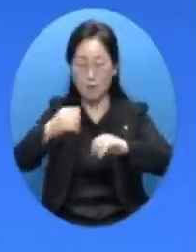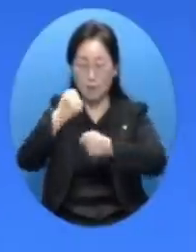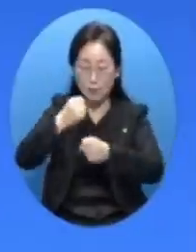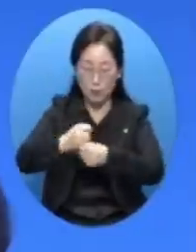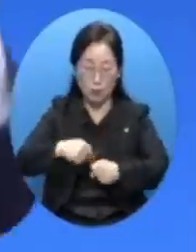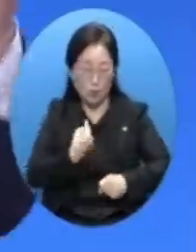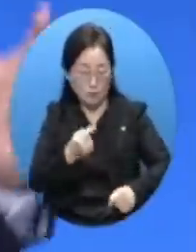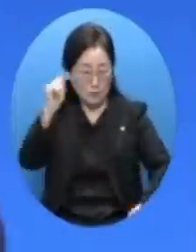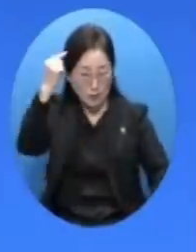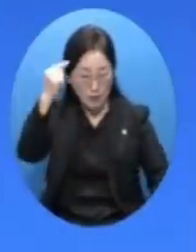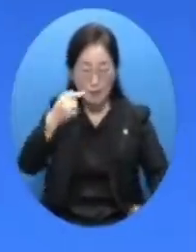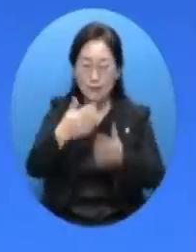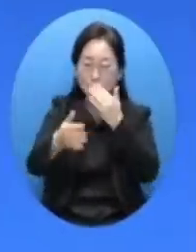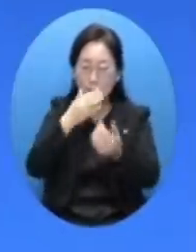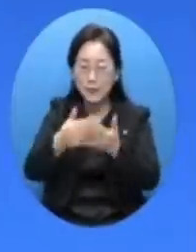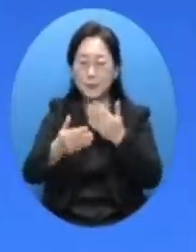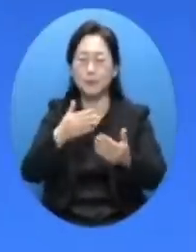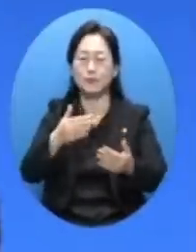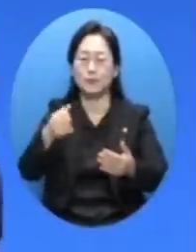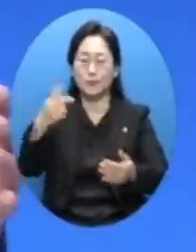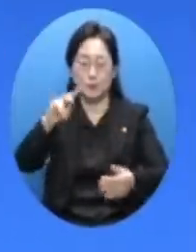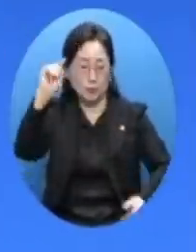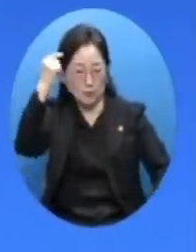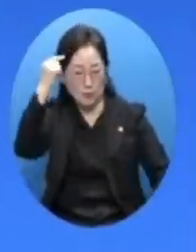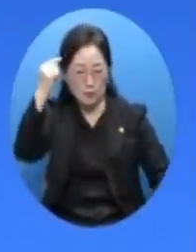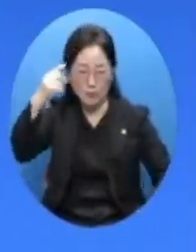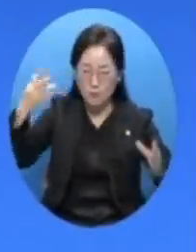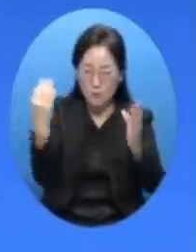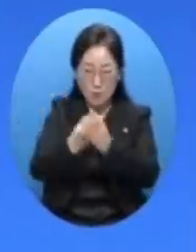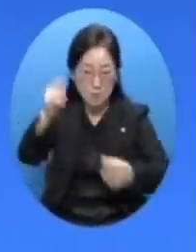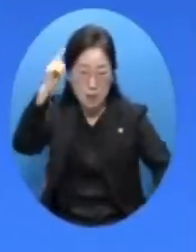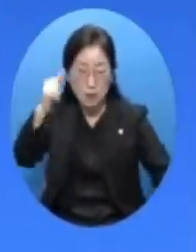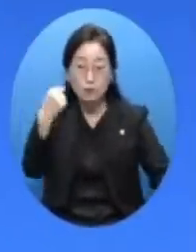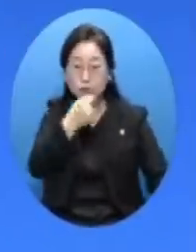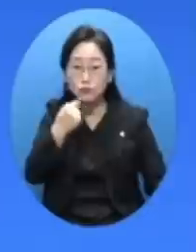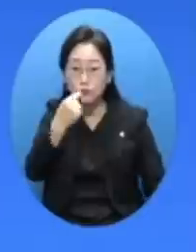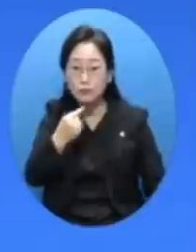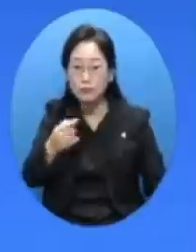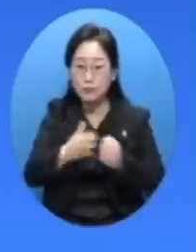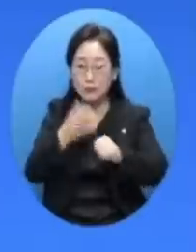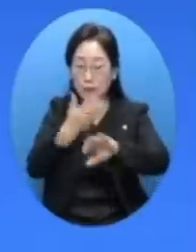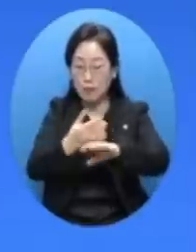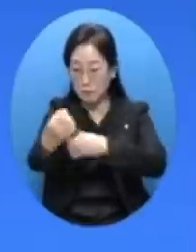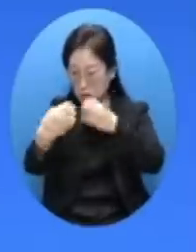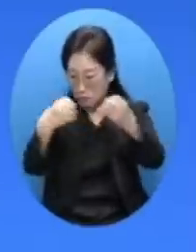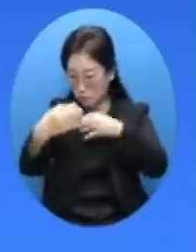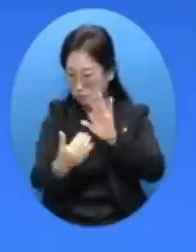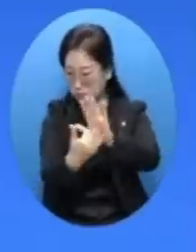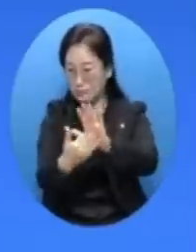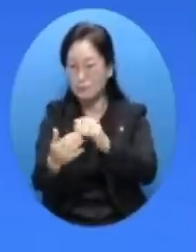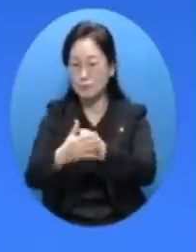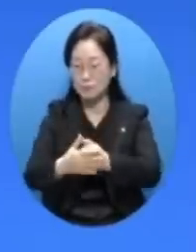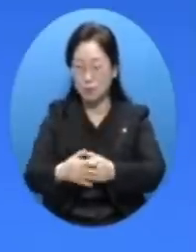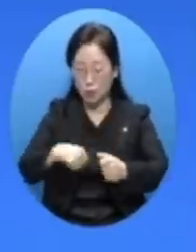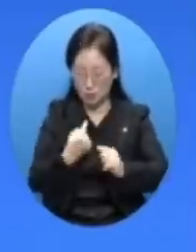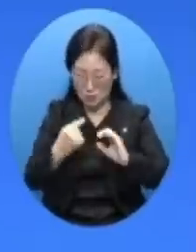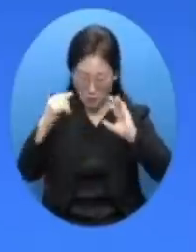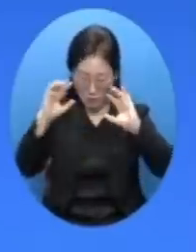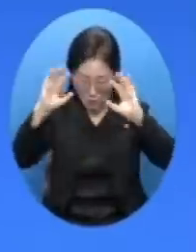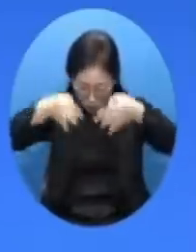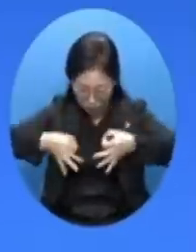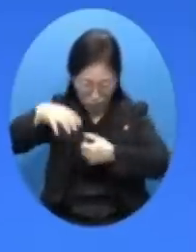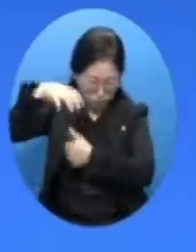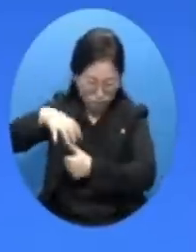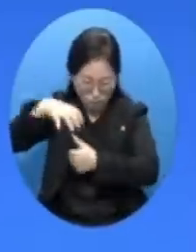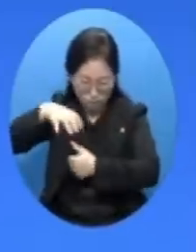자기 경험, 자기의 생각이 전부이기 때문에 어떤 것을 받아들이지 못해서 스스로 그 안에서 갇혀서 문제